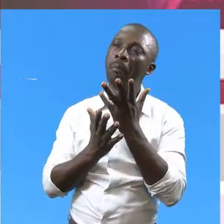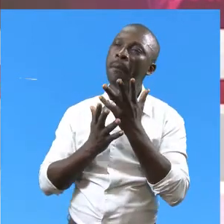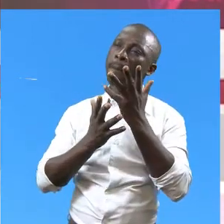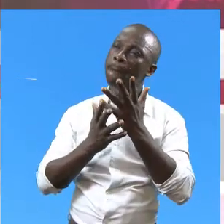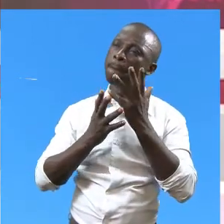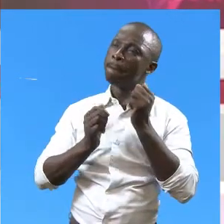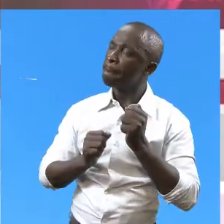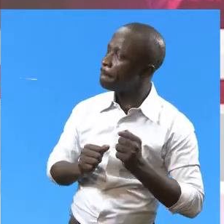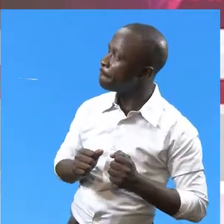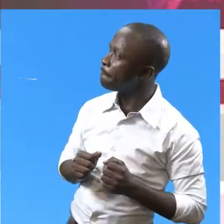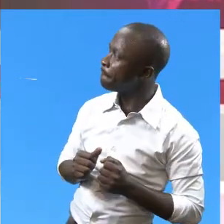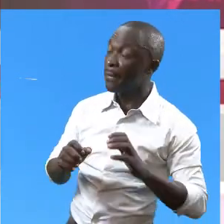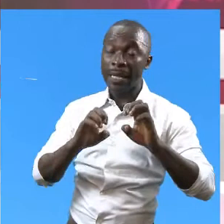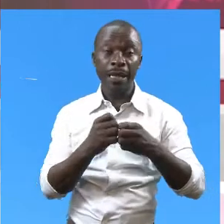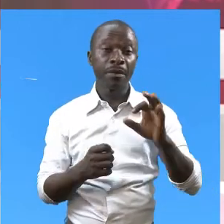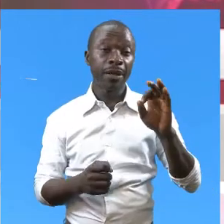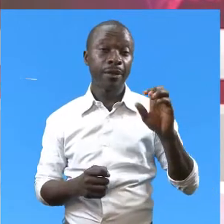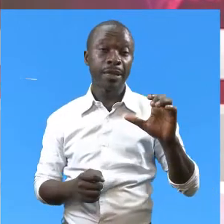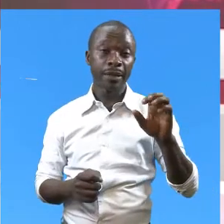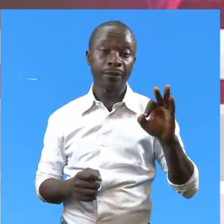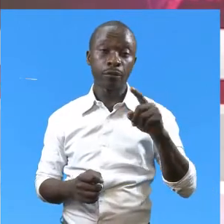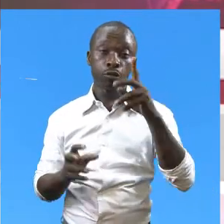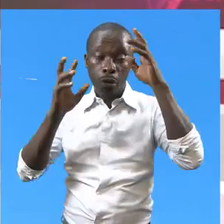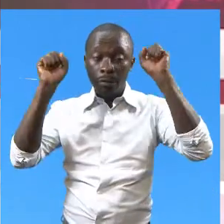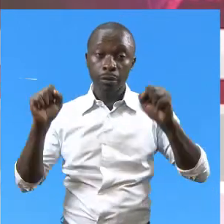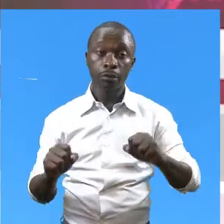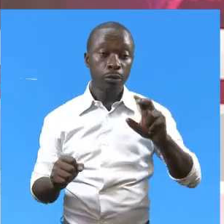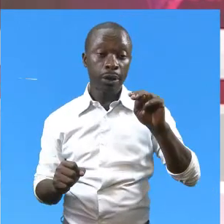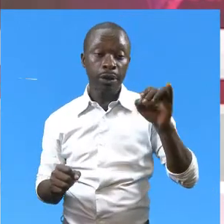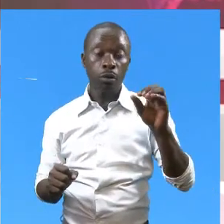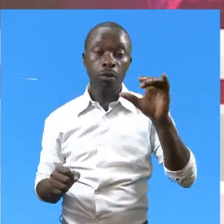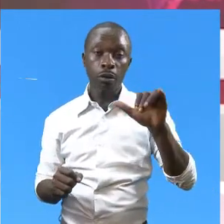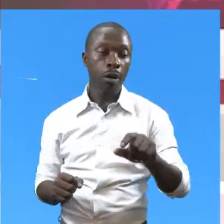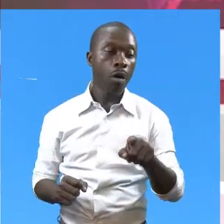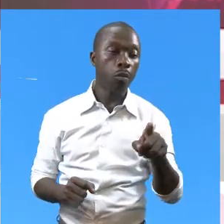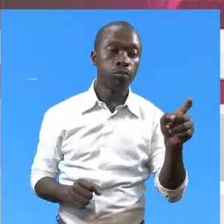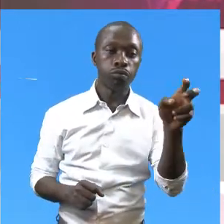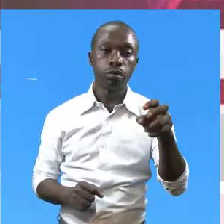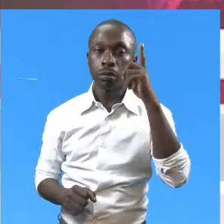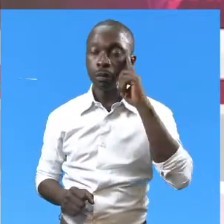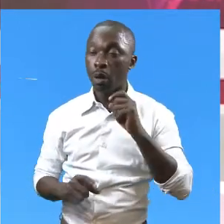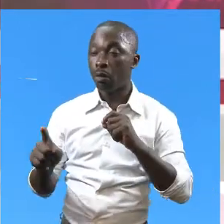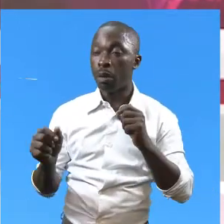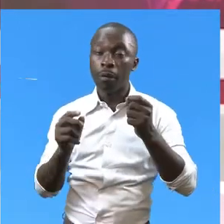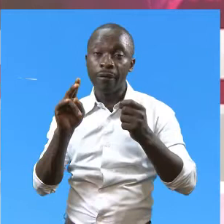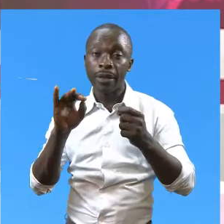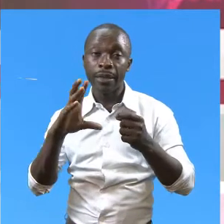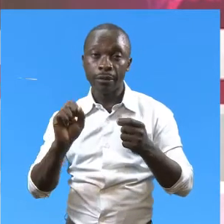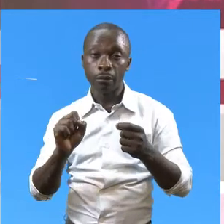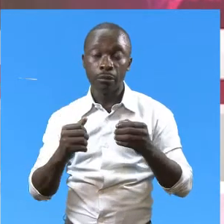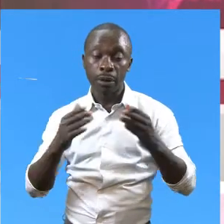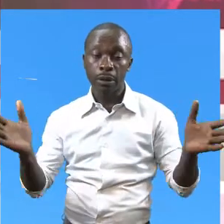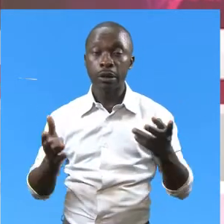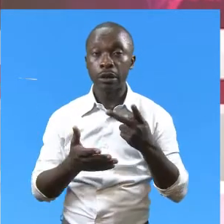Laure Pili. L'équipe de l'Africa Foot était représentée par son président Seydou Mbombo-Ndjoya et son secrétaire général Benjamin